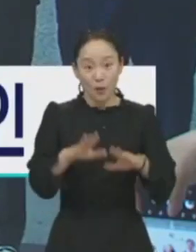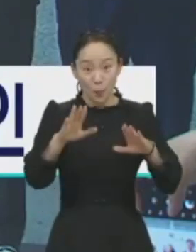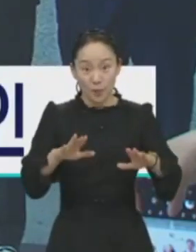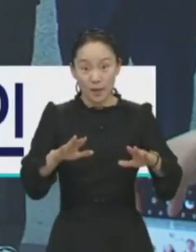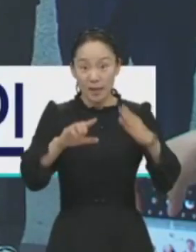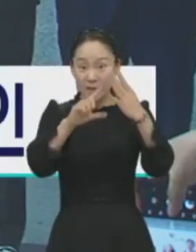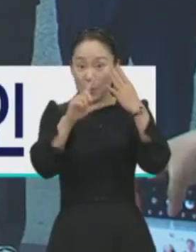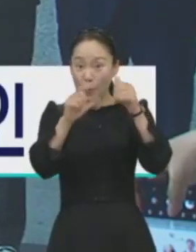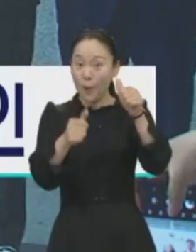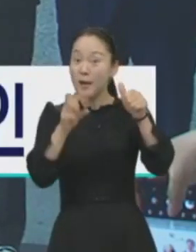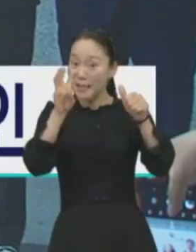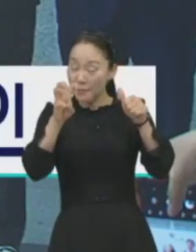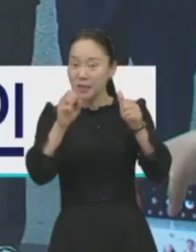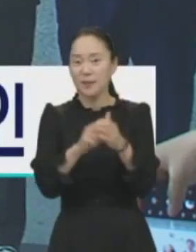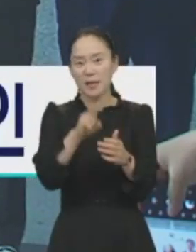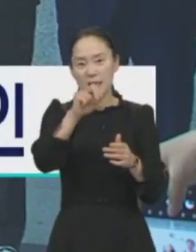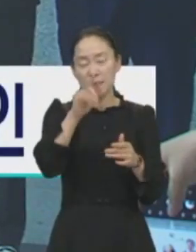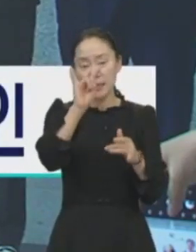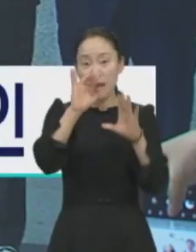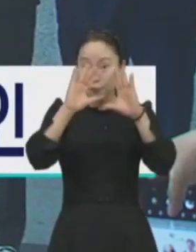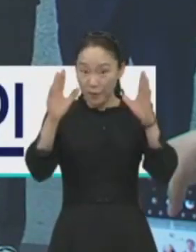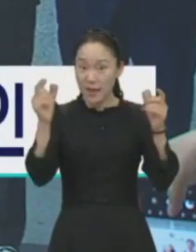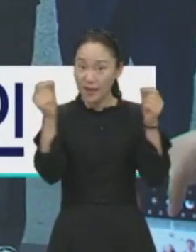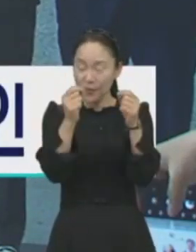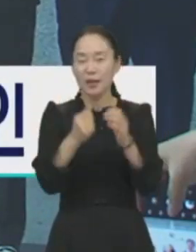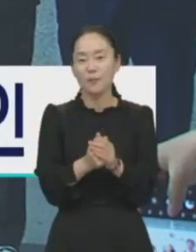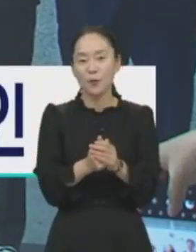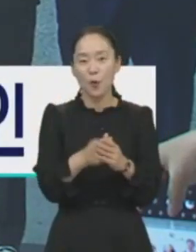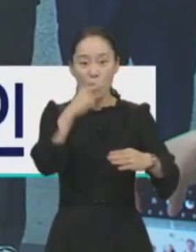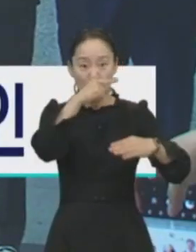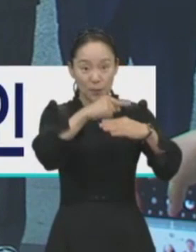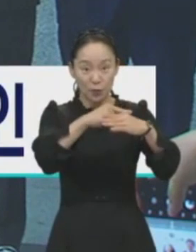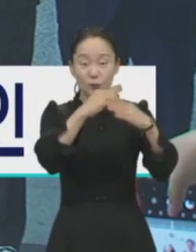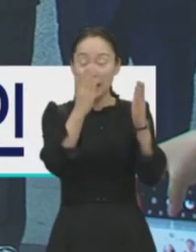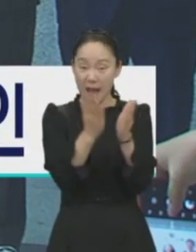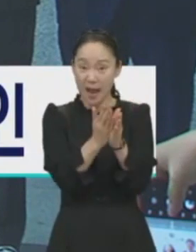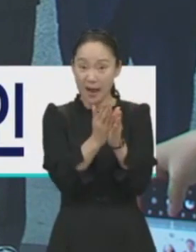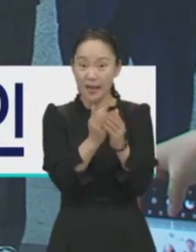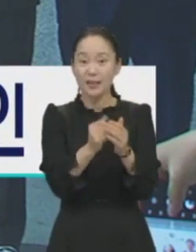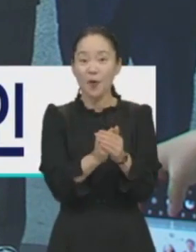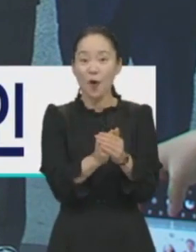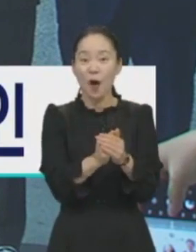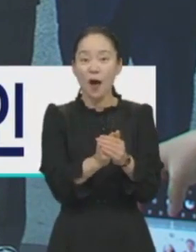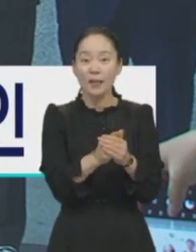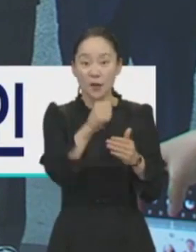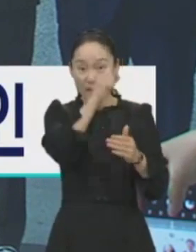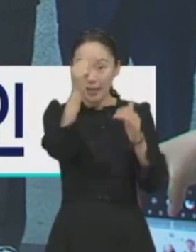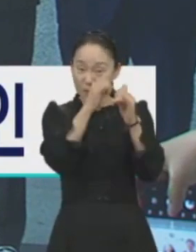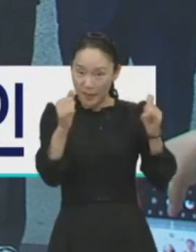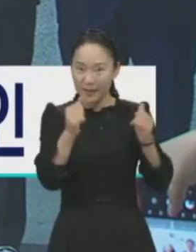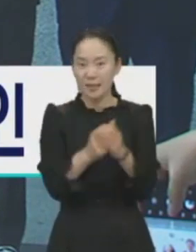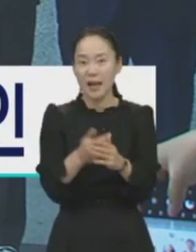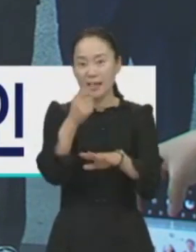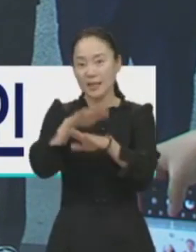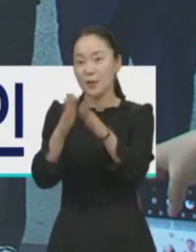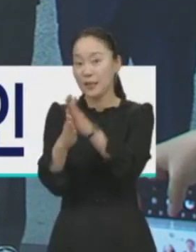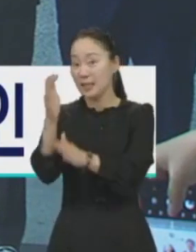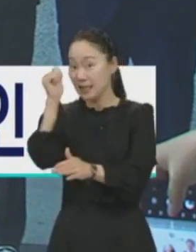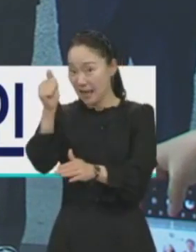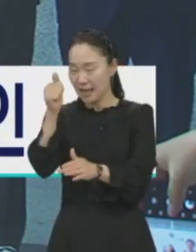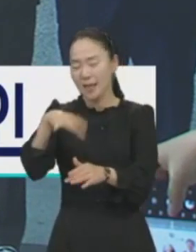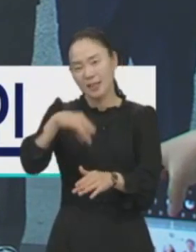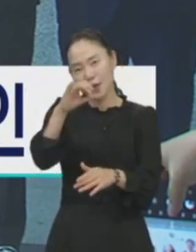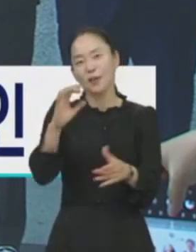오는 30일 22대 국회 개원을 앞두고 더불어민주당 소속인 대전 국회의원 당선인들과 이장우 대전시장이